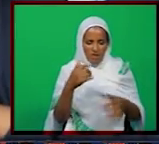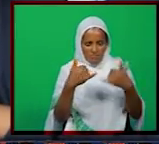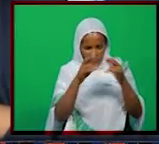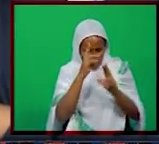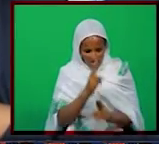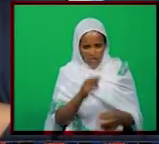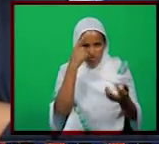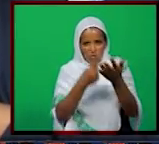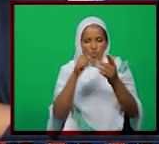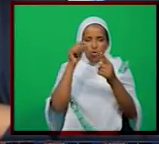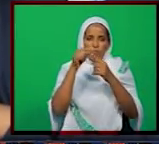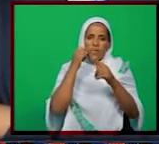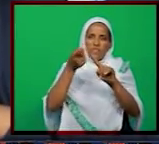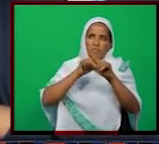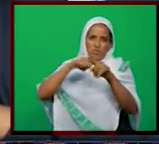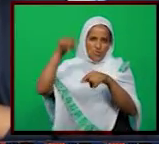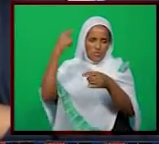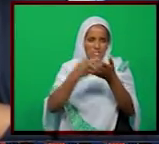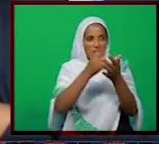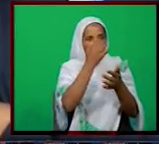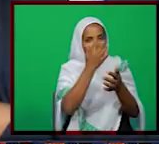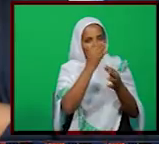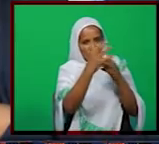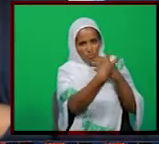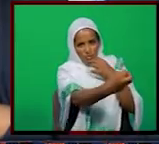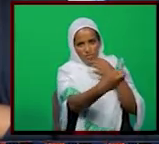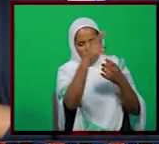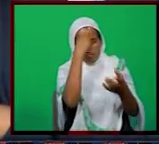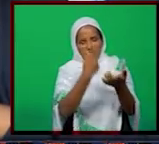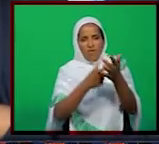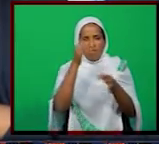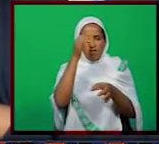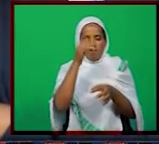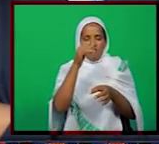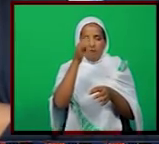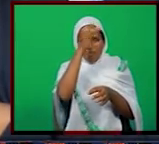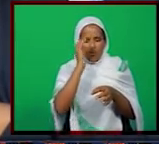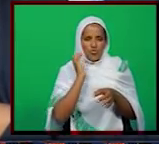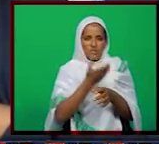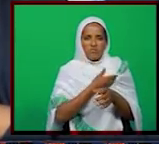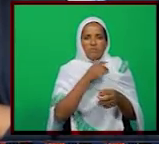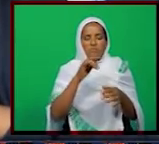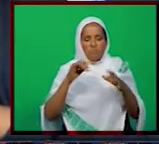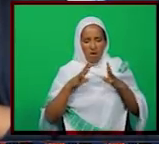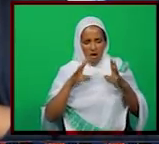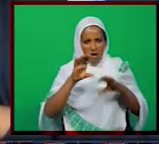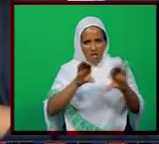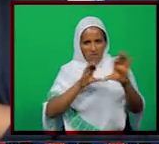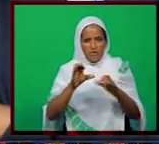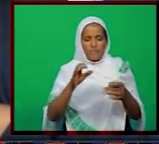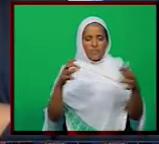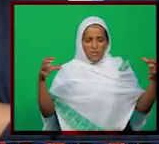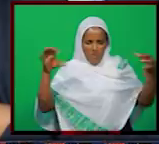ቀን ሲበሉት ጠጡ ከርመው አመስግነው ወደ የቤታቸው ተመልሰዋል። በዚያ ልማድ አባቶቻችንም የሚቤታችንን ልደት